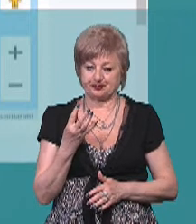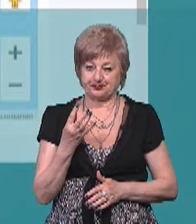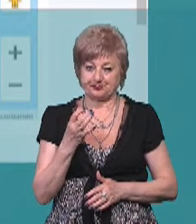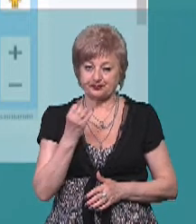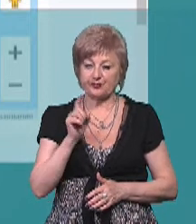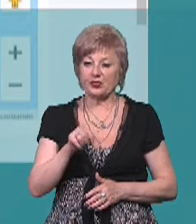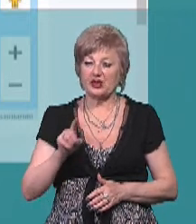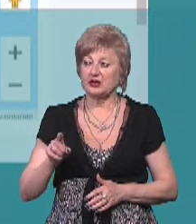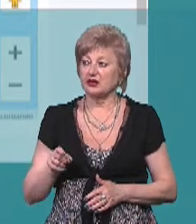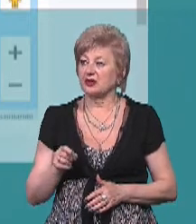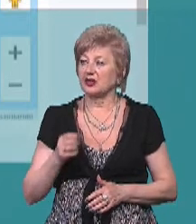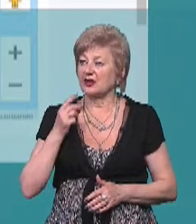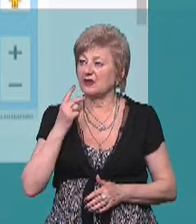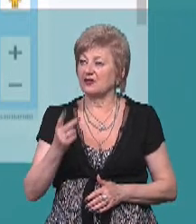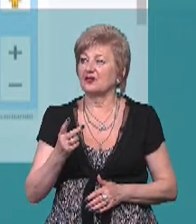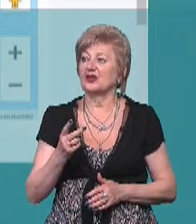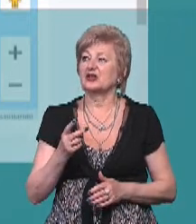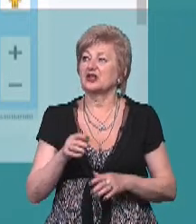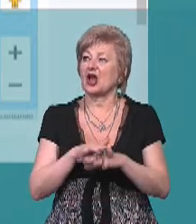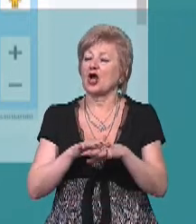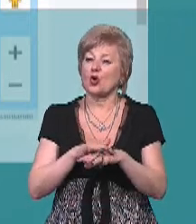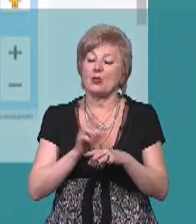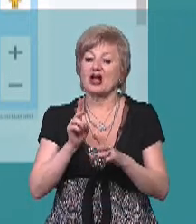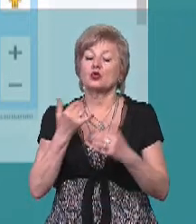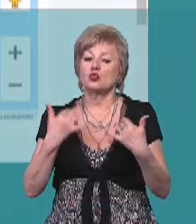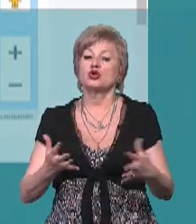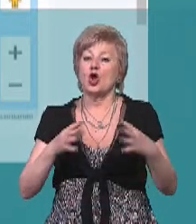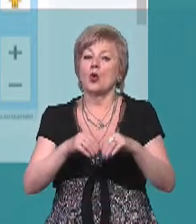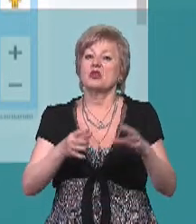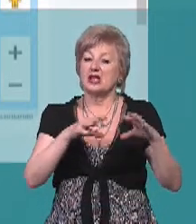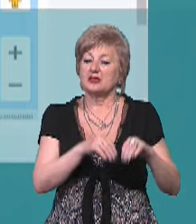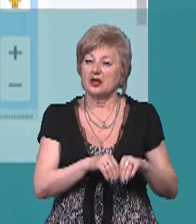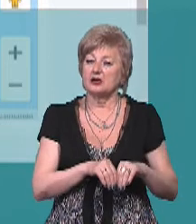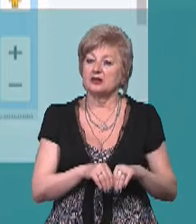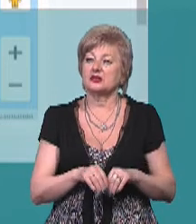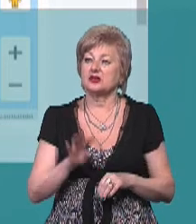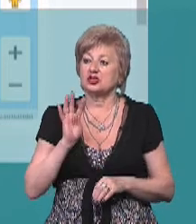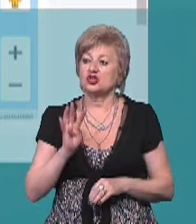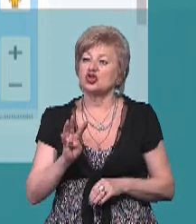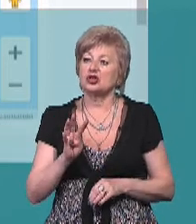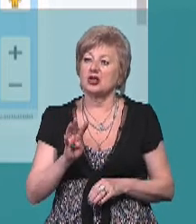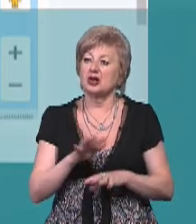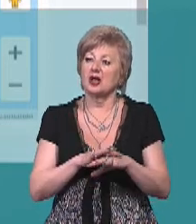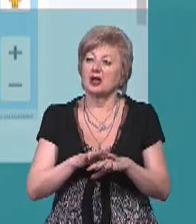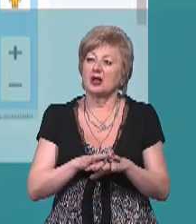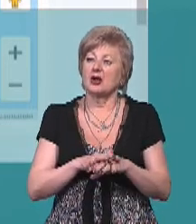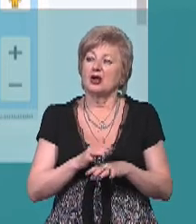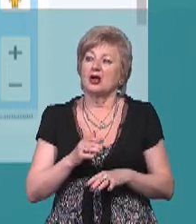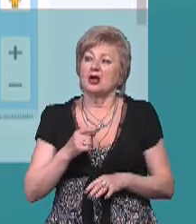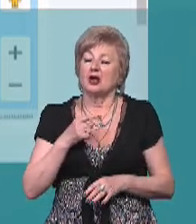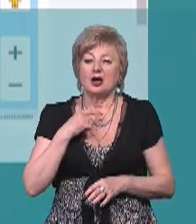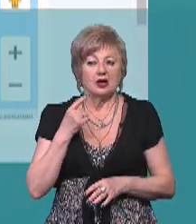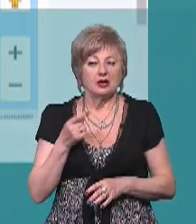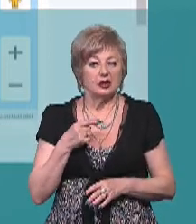такими, ми бачимо кольором відмічені ті громади, які об'єдналися. От 44 громади, це та інформація, яка зазначена на